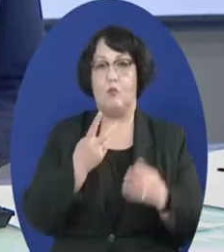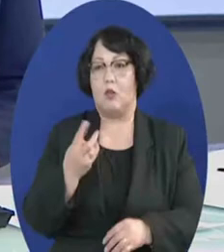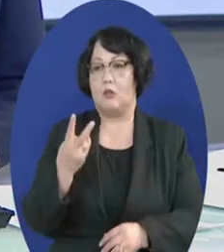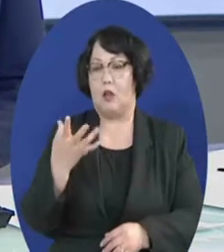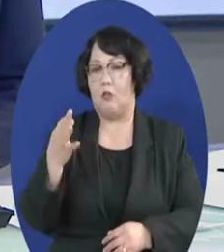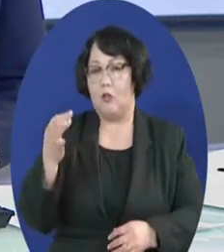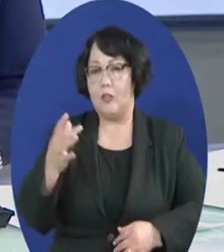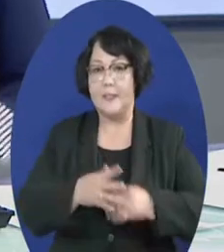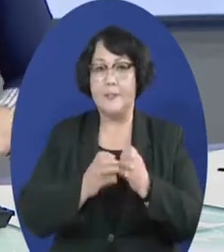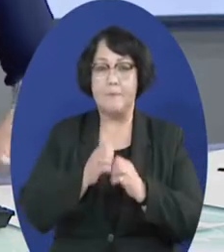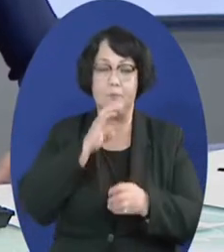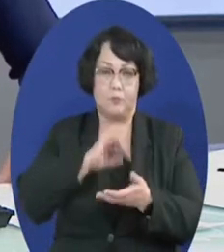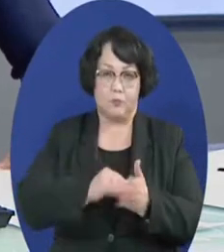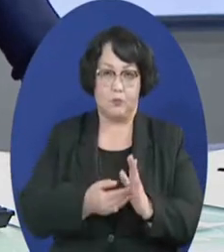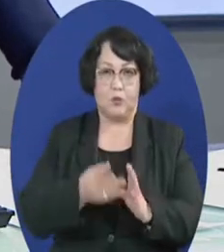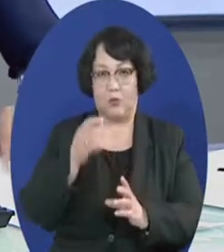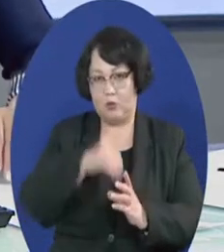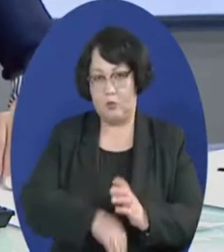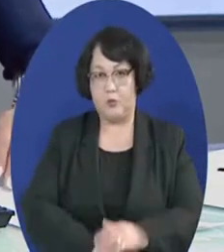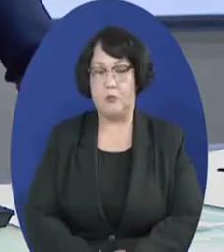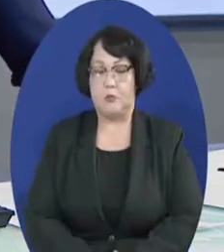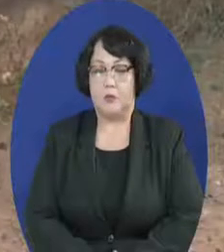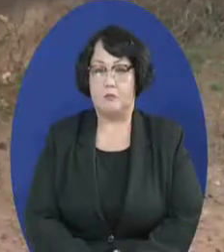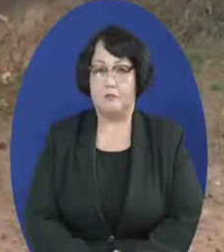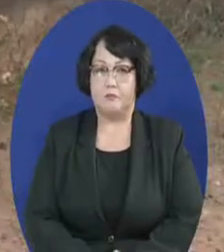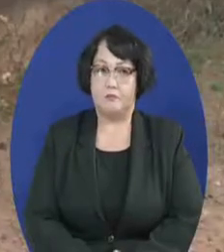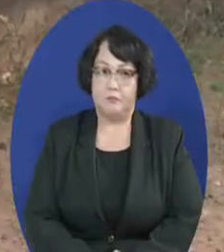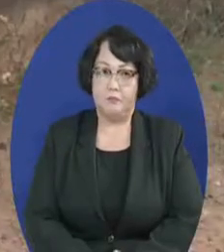хүртэл хэрэгжүүлэхээр төлөвлөгөөнд тусгасан байна.